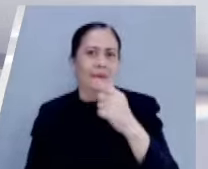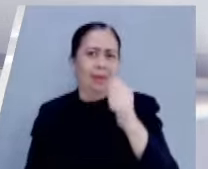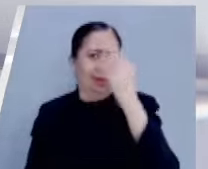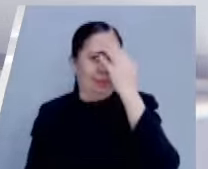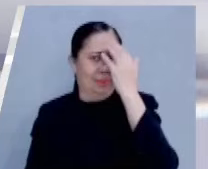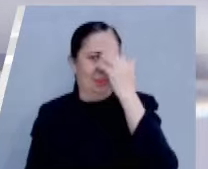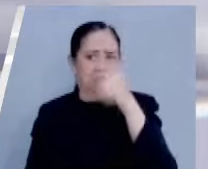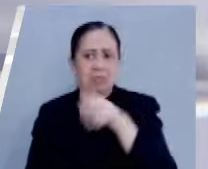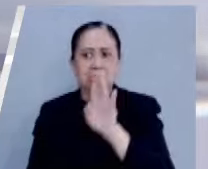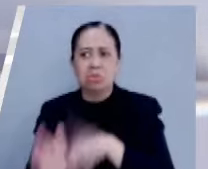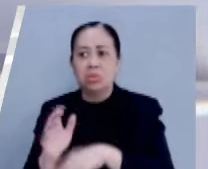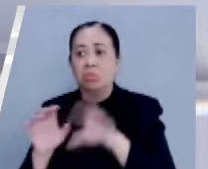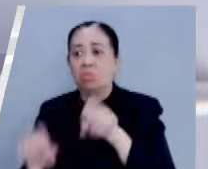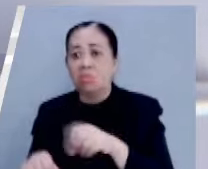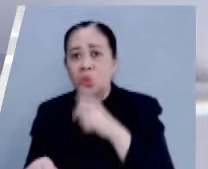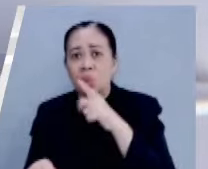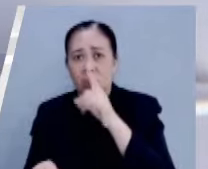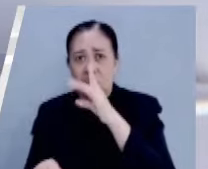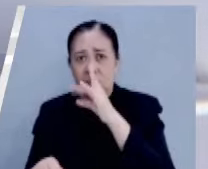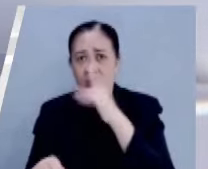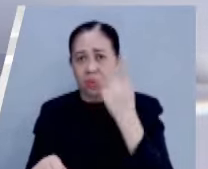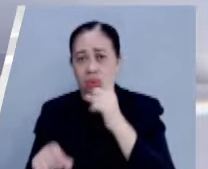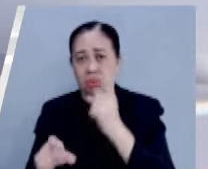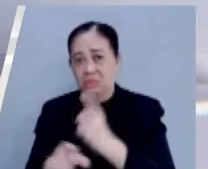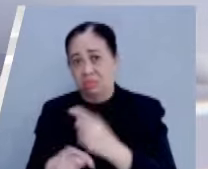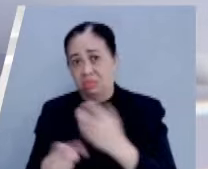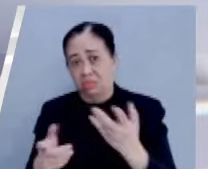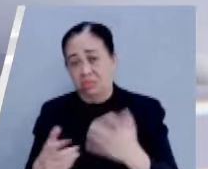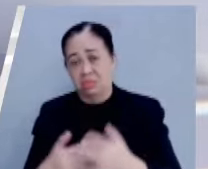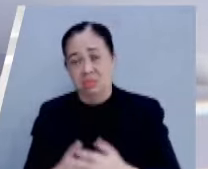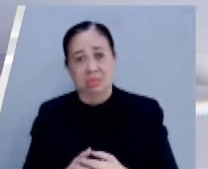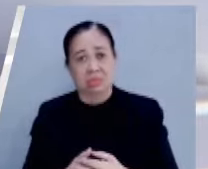yung dinadatnan. Ivan?